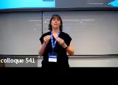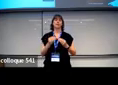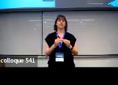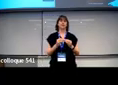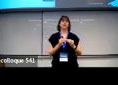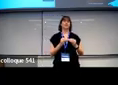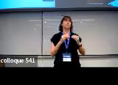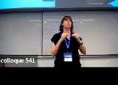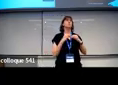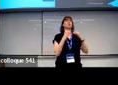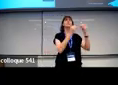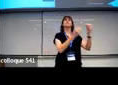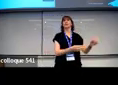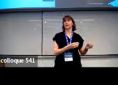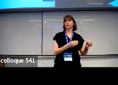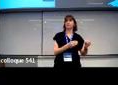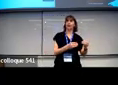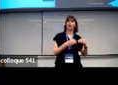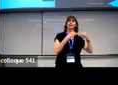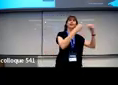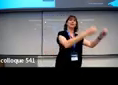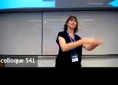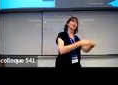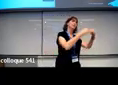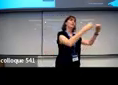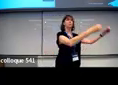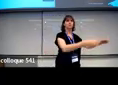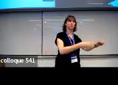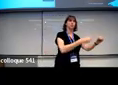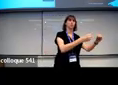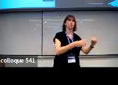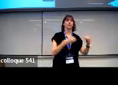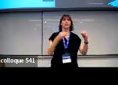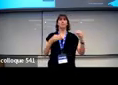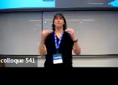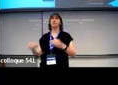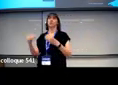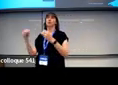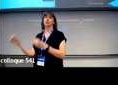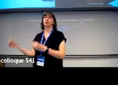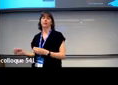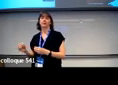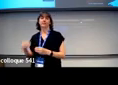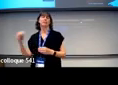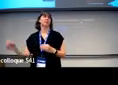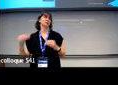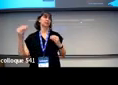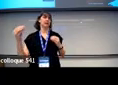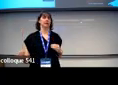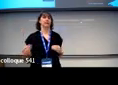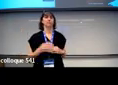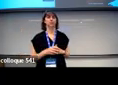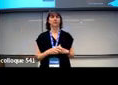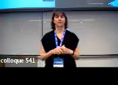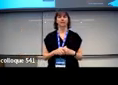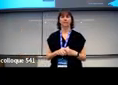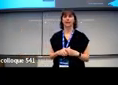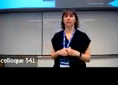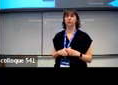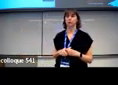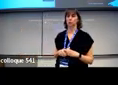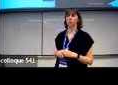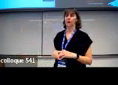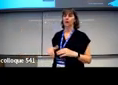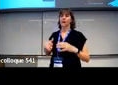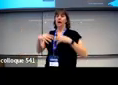gros... Moi, je voulais les aider à aller dans la vraie vie où il n'y a pas de PowerPoint, mais il y a certaines personnes pour qui c'est